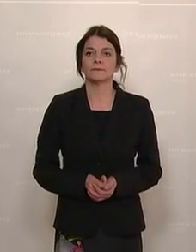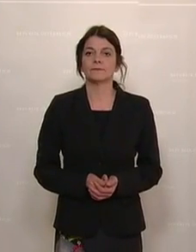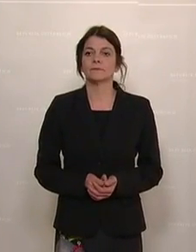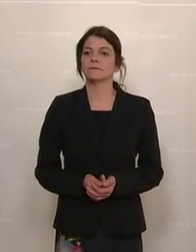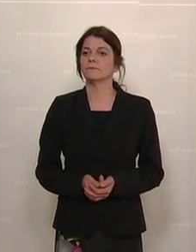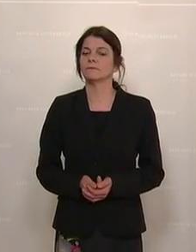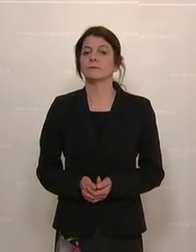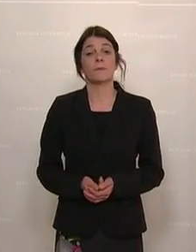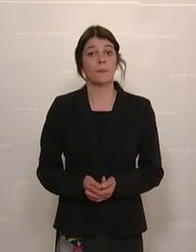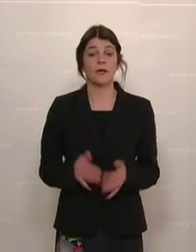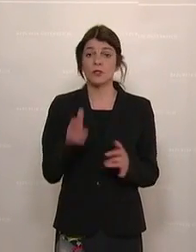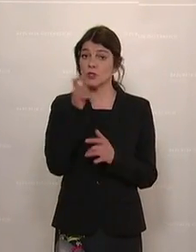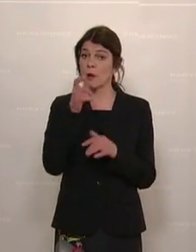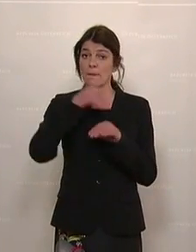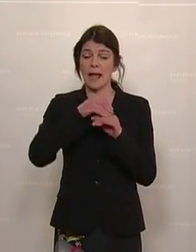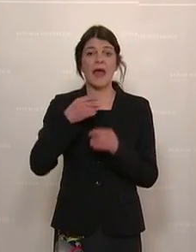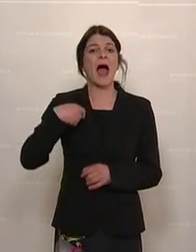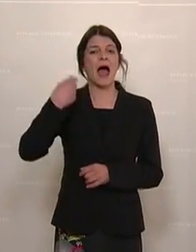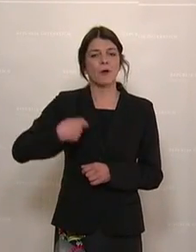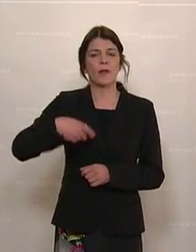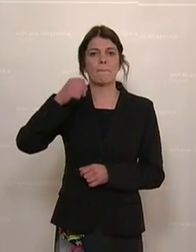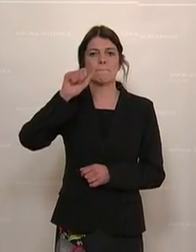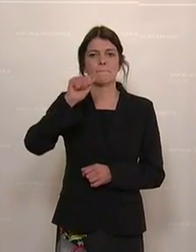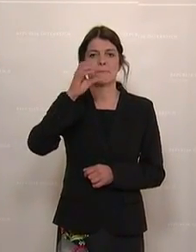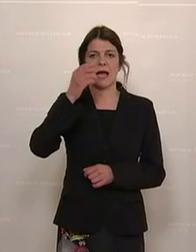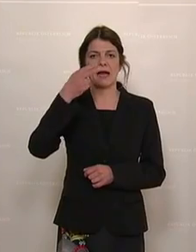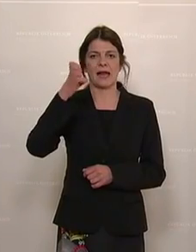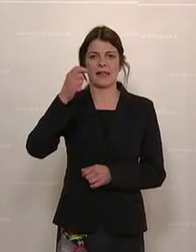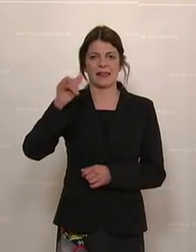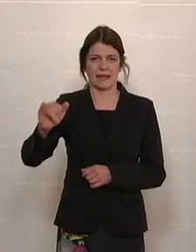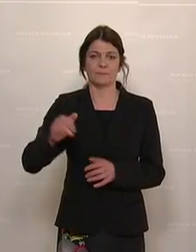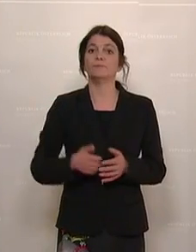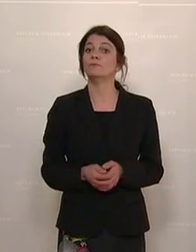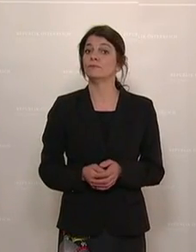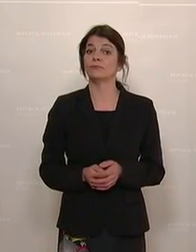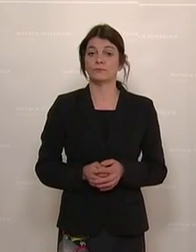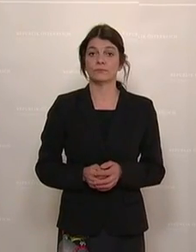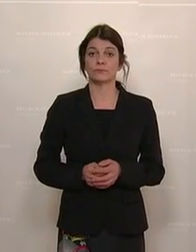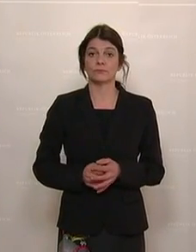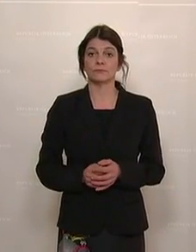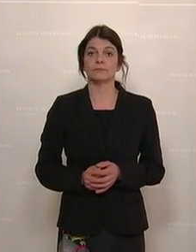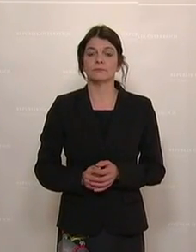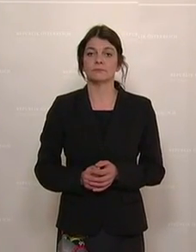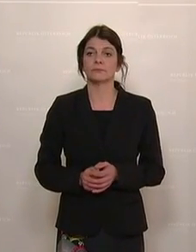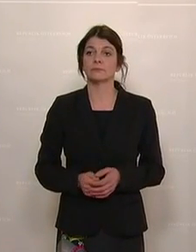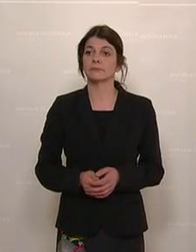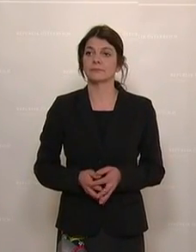Als nächster zu Wort kommt der Wiener Mikko Machetti. Er ist Studenten- und Schülersprecher der ÖVP.